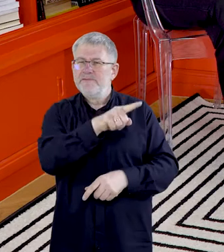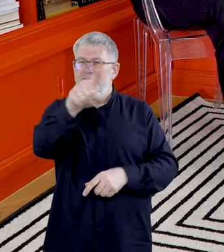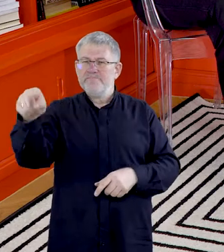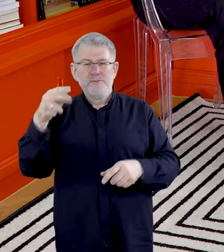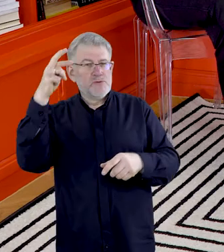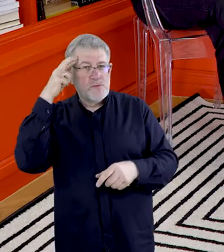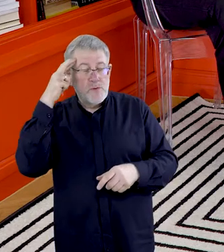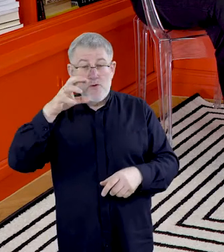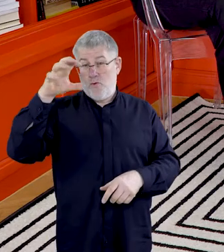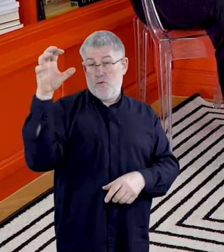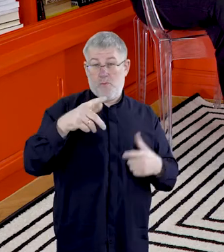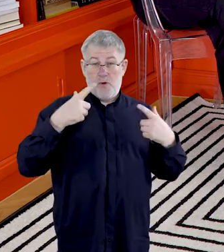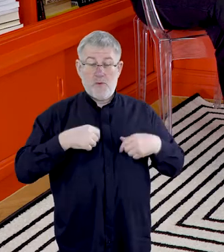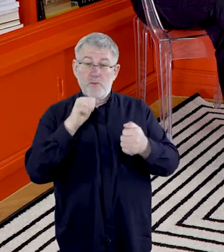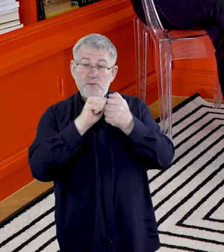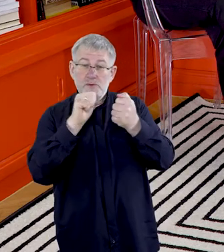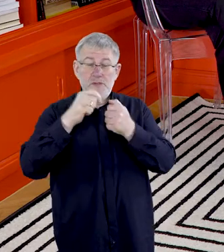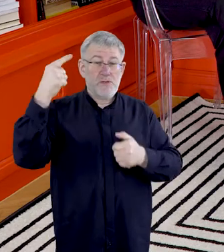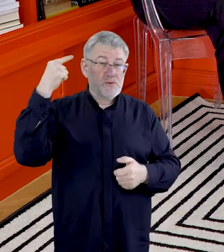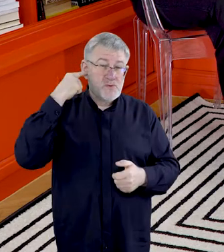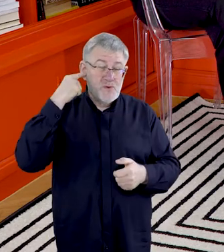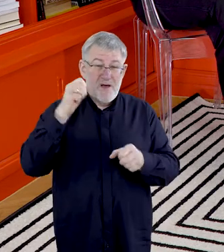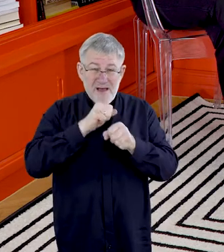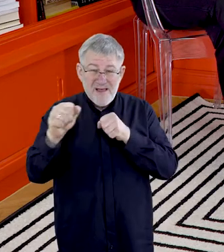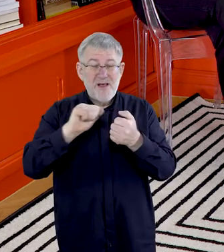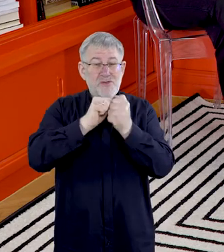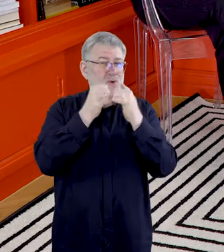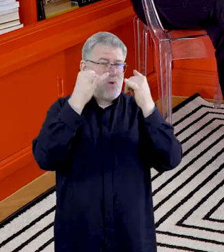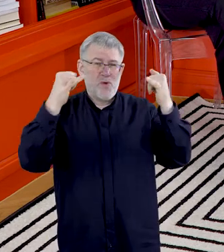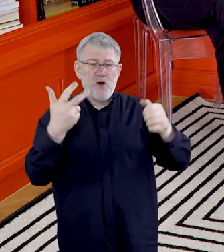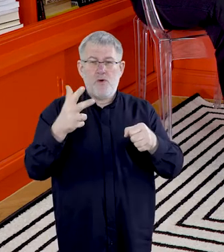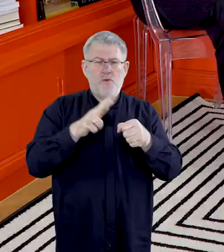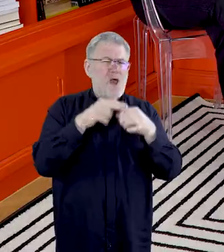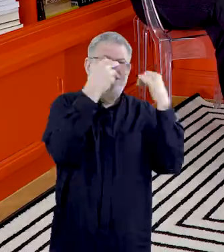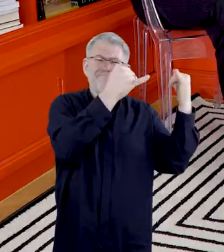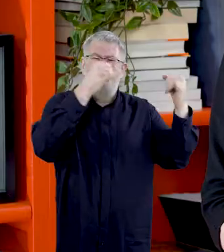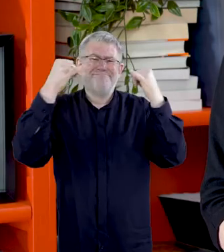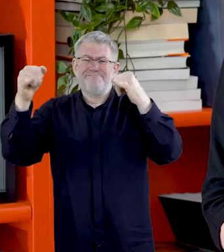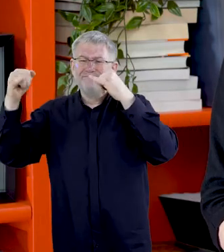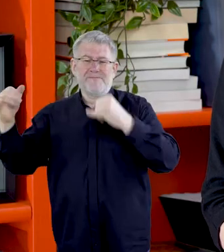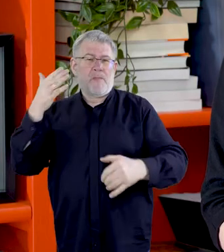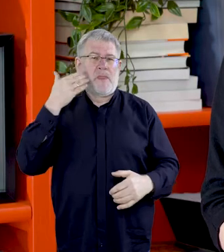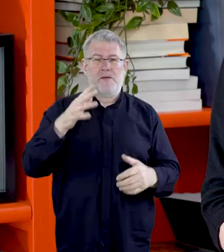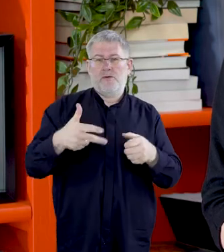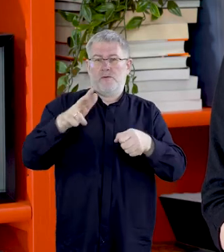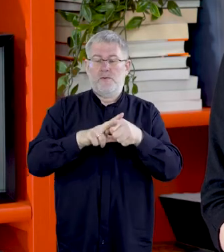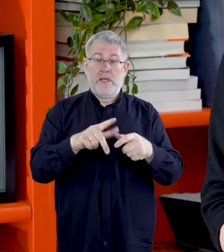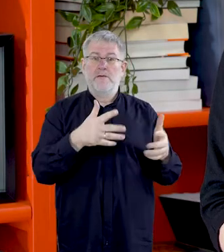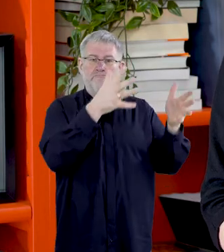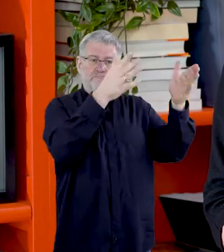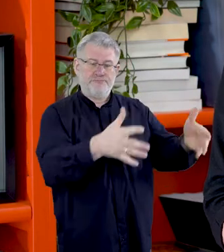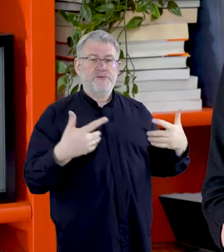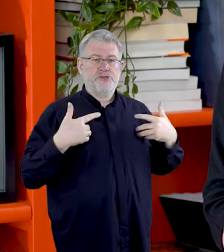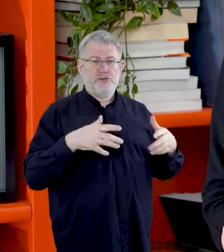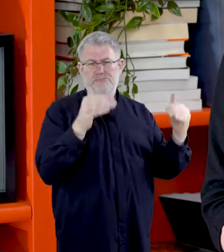grupie osób, które mają w ogóle uszkodzenia słuchu, są osoby, które się bardzo od siebie różnią, czyli będą osoby, które funkcjonują tak jak słyszące i osoby, które